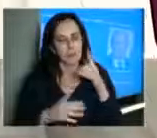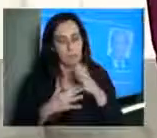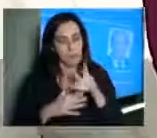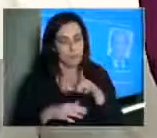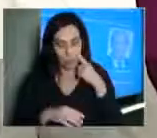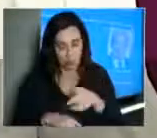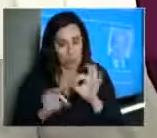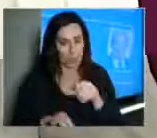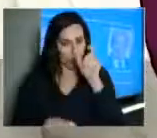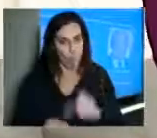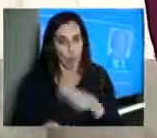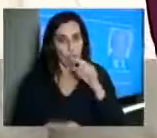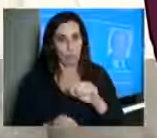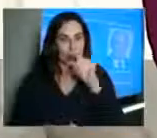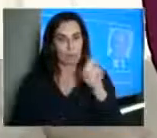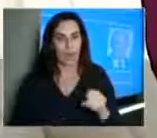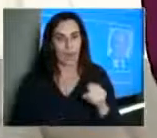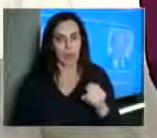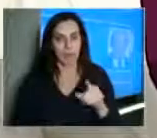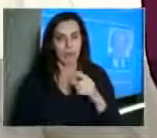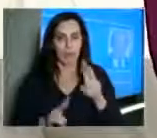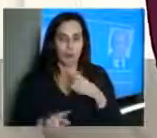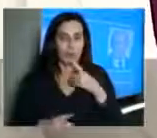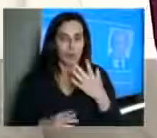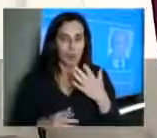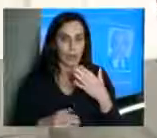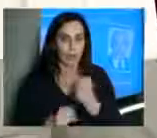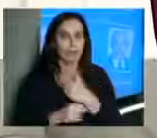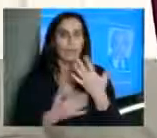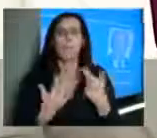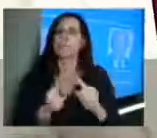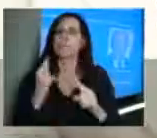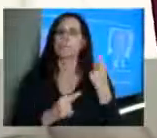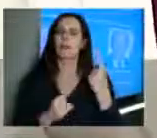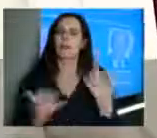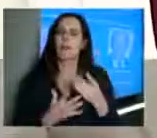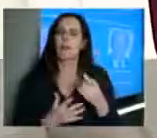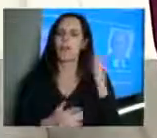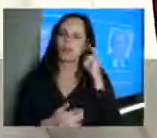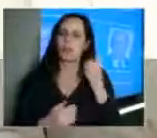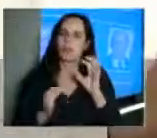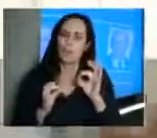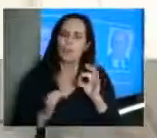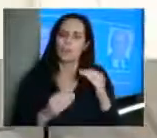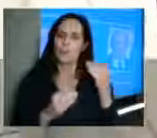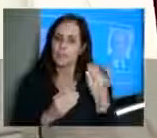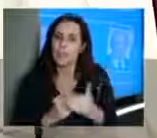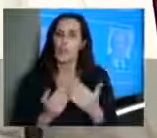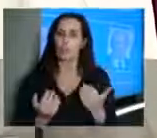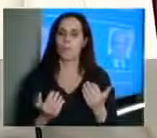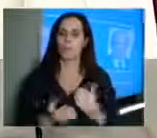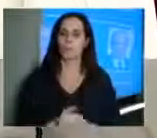היה להגיד שהמשימה הזאת הושלמה. מתי זה קורה ואיך אתה שומע על זה? או שאתה כל